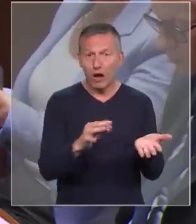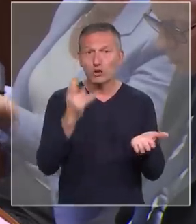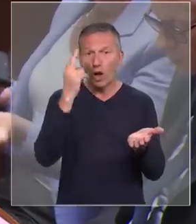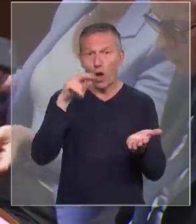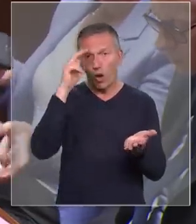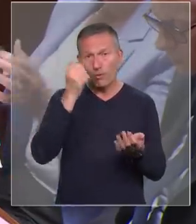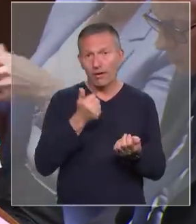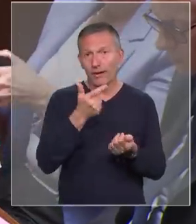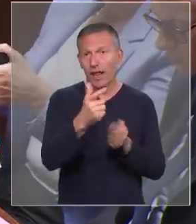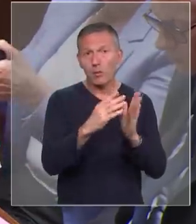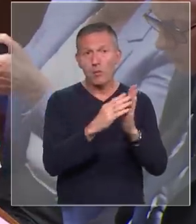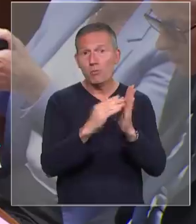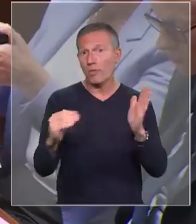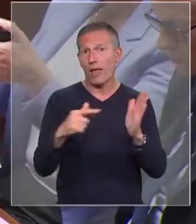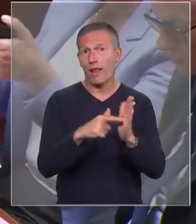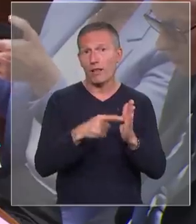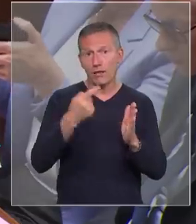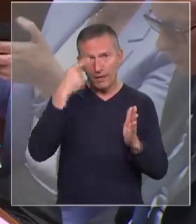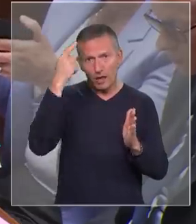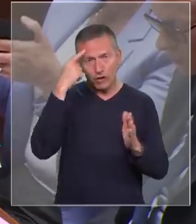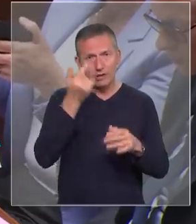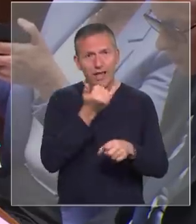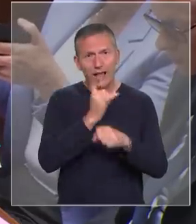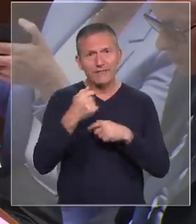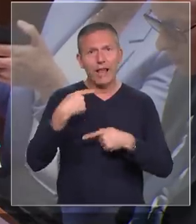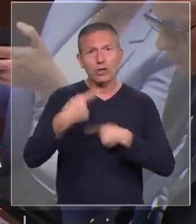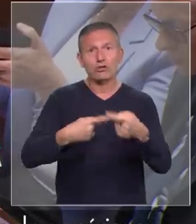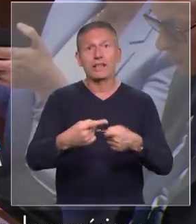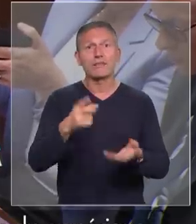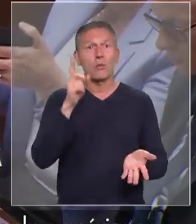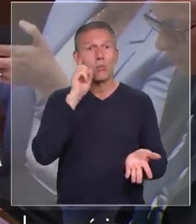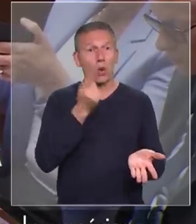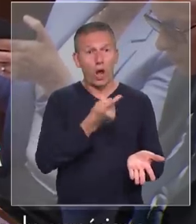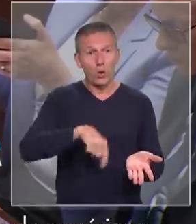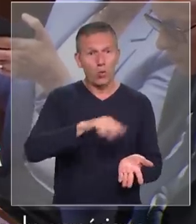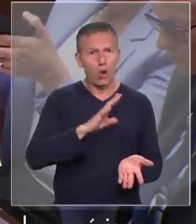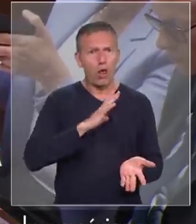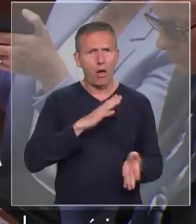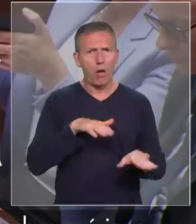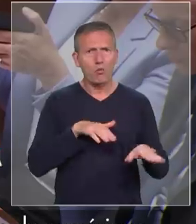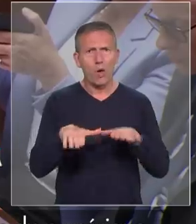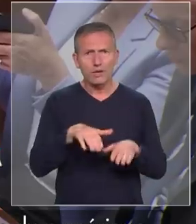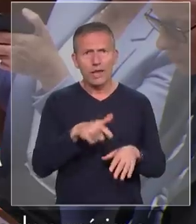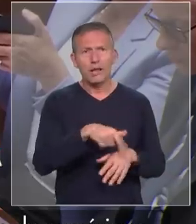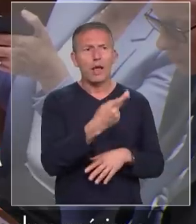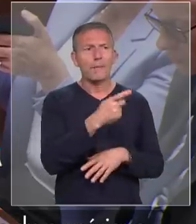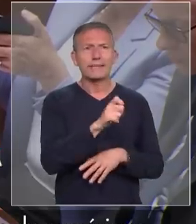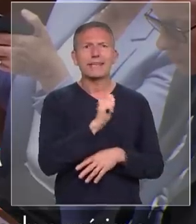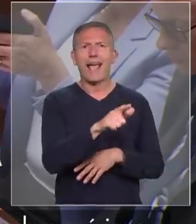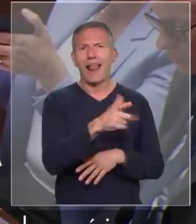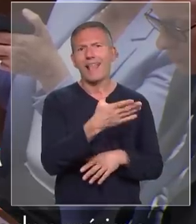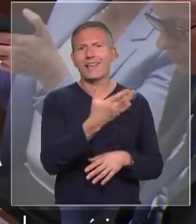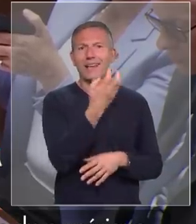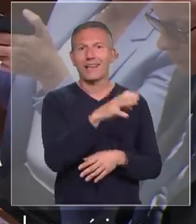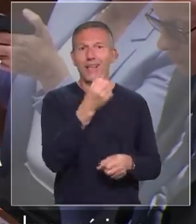mois des modèles d'intelligence artificielle générative. D'abord parce que nous en avons les moyens. De Blaise Pascal, dont nous fêtons cette année le